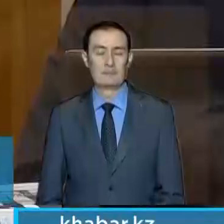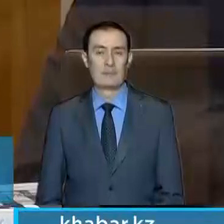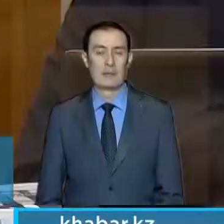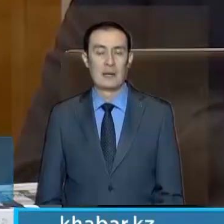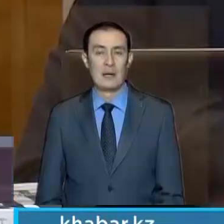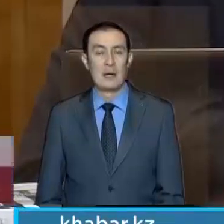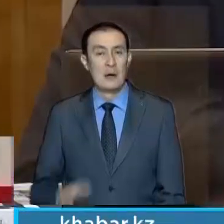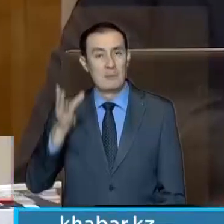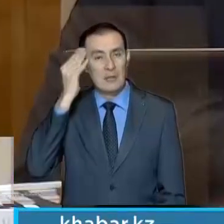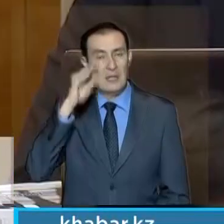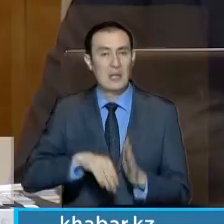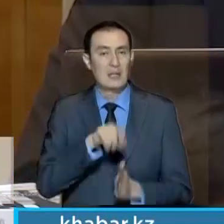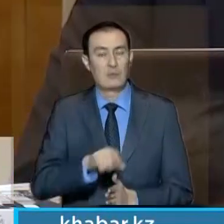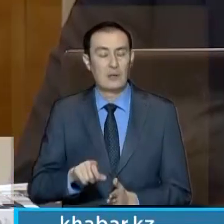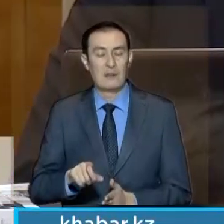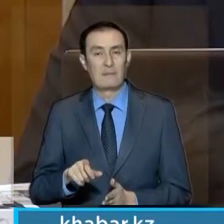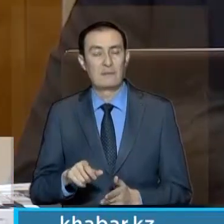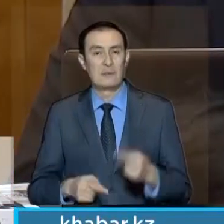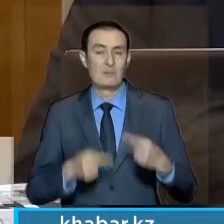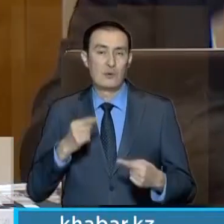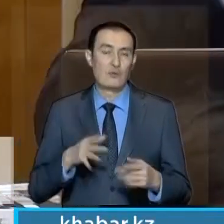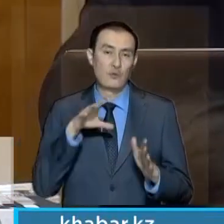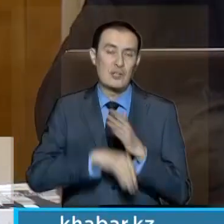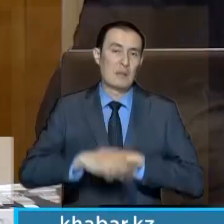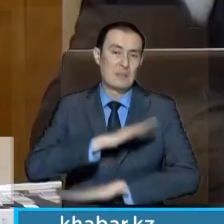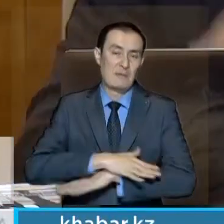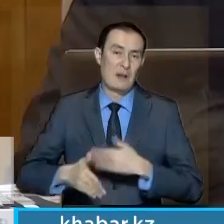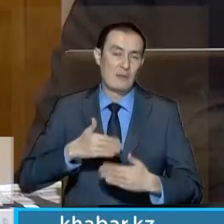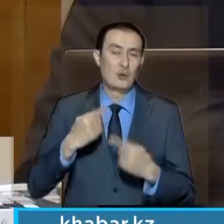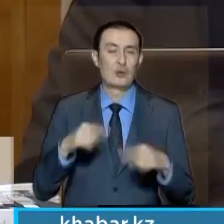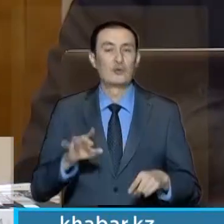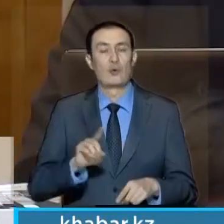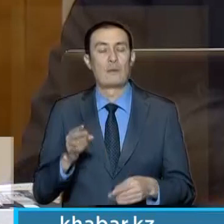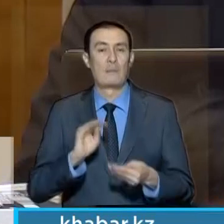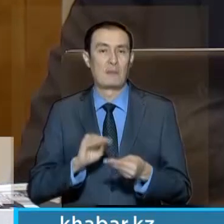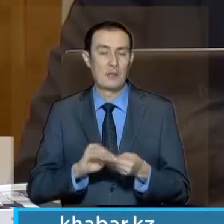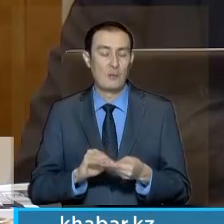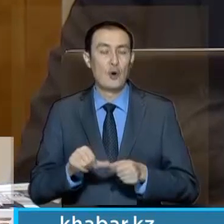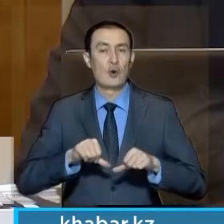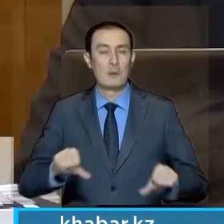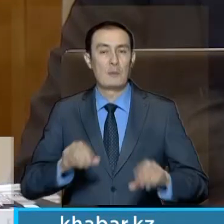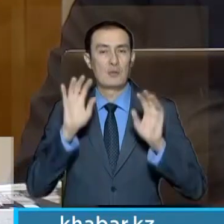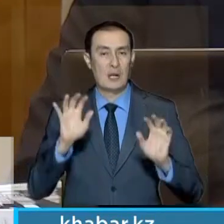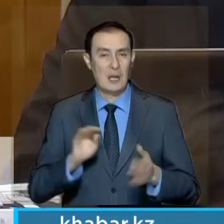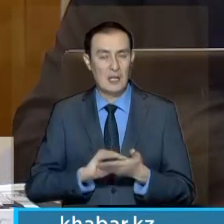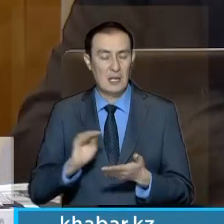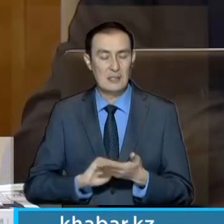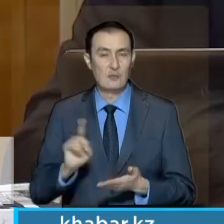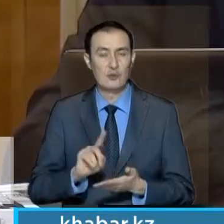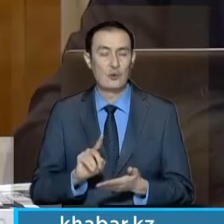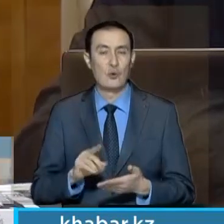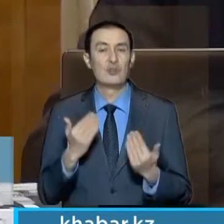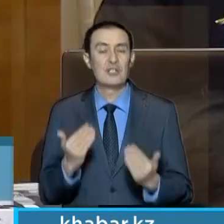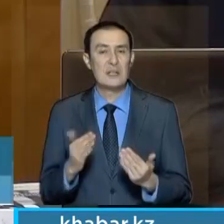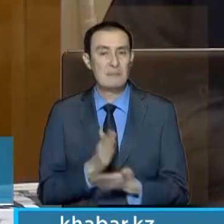Здесь мнения депутатов разделились. Часть предлагает внедрить административную ответственность, другая часть оставить все как есть. Комитет по законодательству полагает, что наряду с